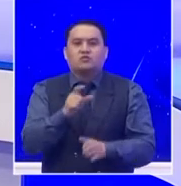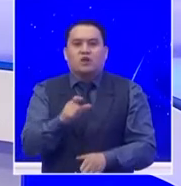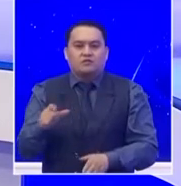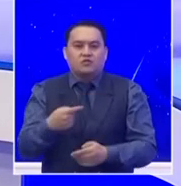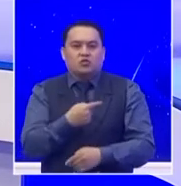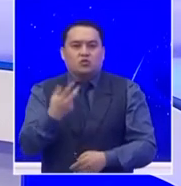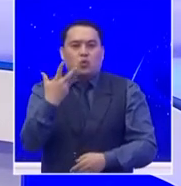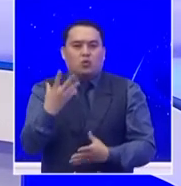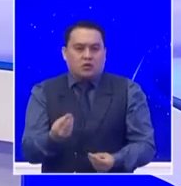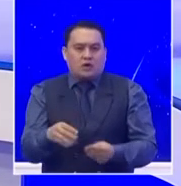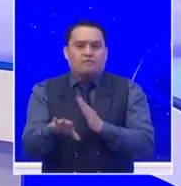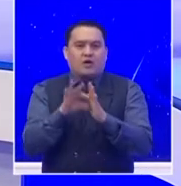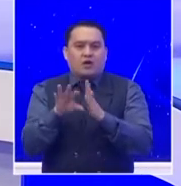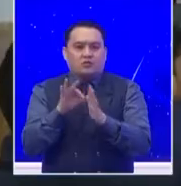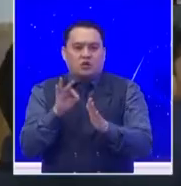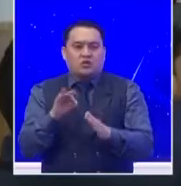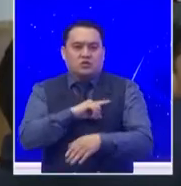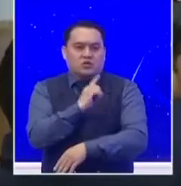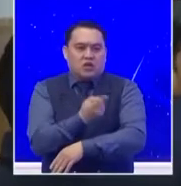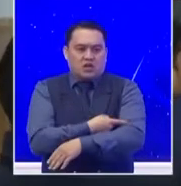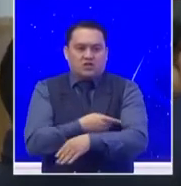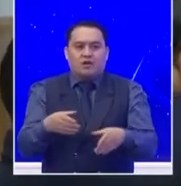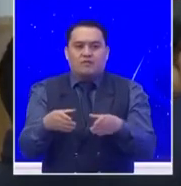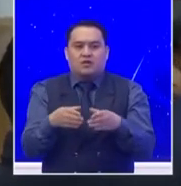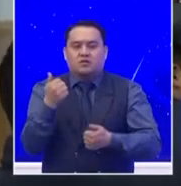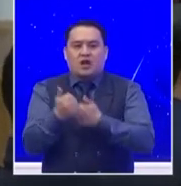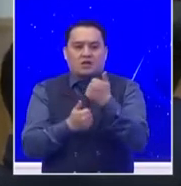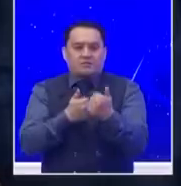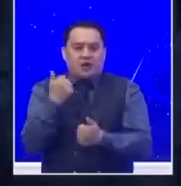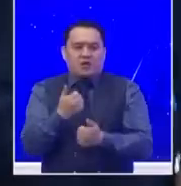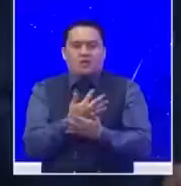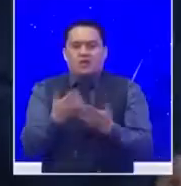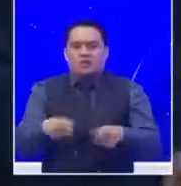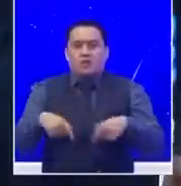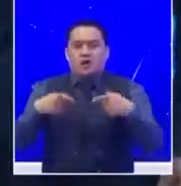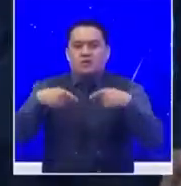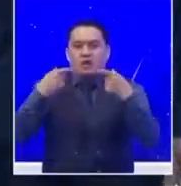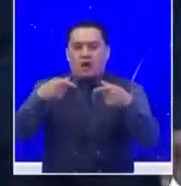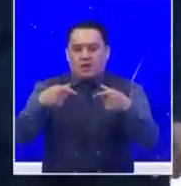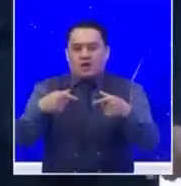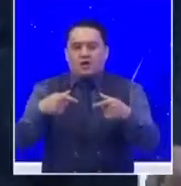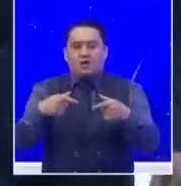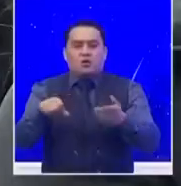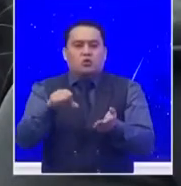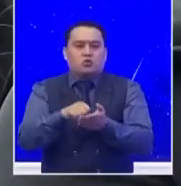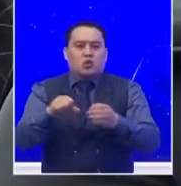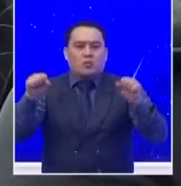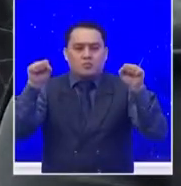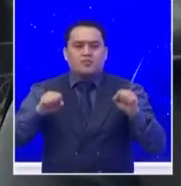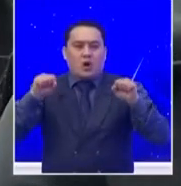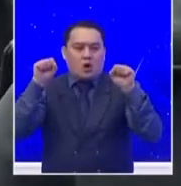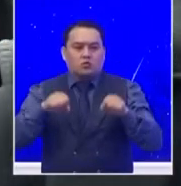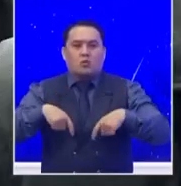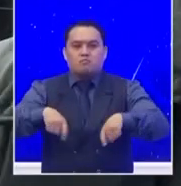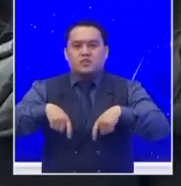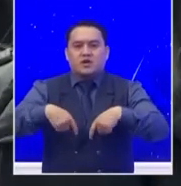в течение 3 дней будут выяснять между собой сильнейшего. Соревнование состоит из нескольких этапов. Участников ждут подтягивания на турнике, бег